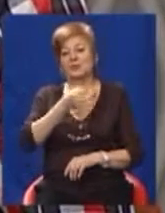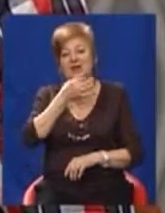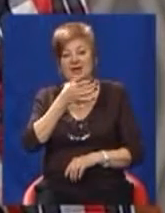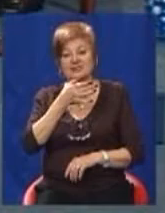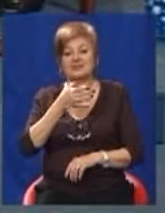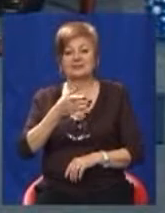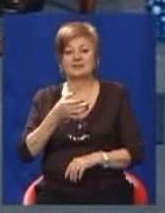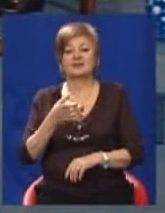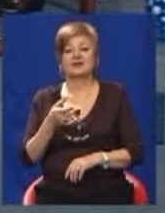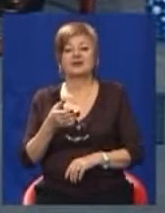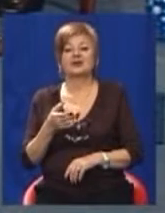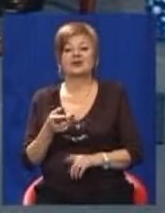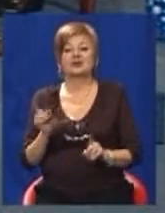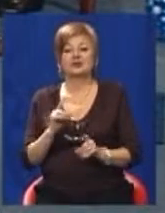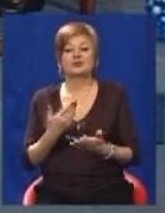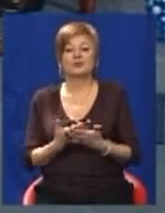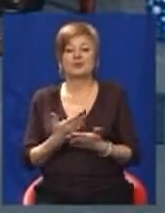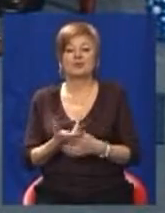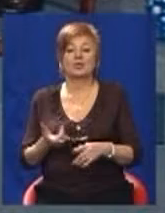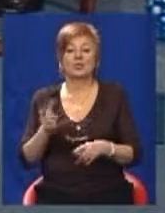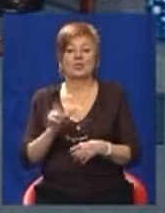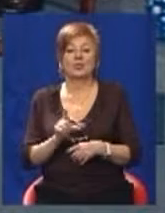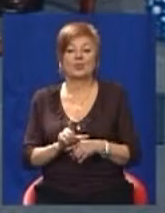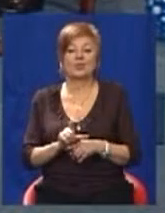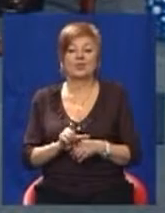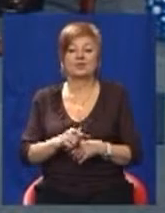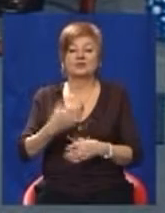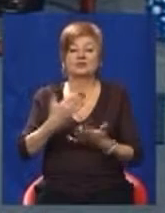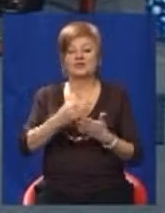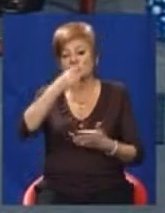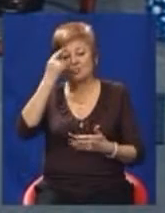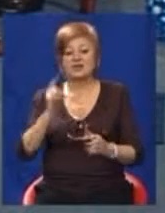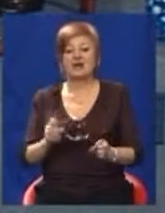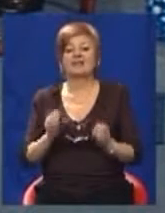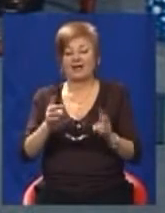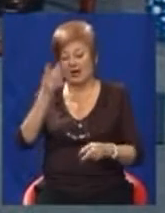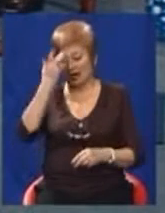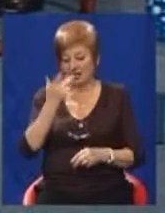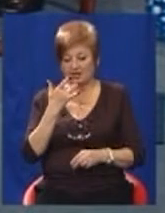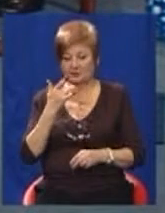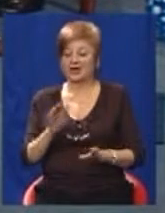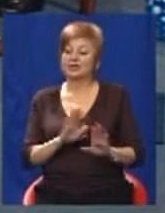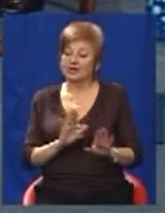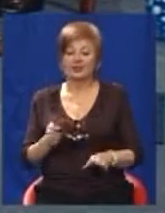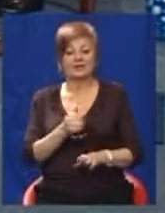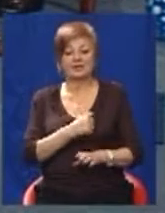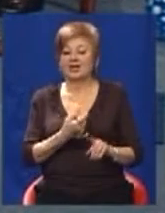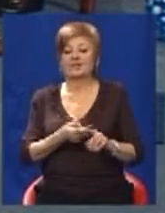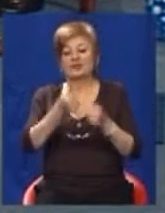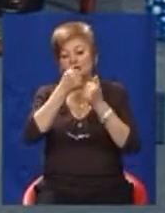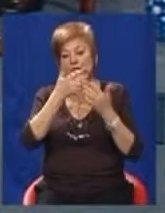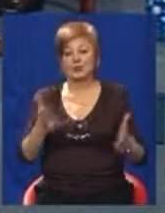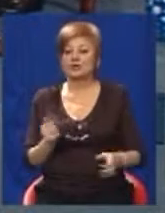б? Ну, то, щоб, наприклад, осені було так же жарко, як літом. Ну, на це, на жаль, ми не можемо